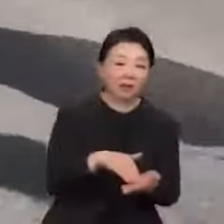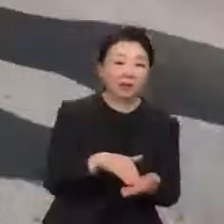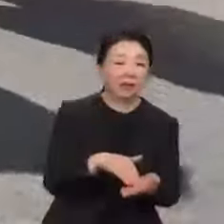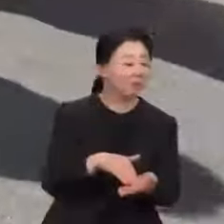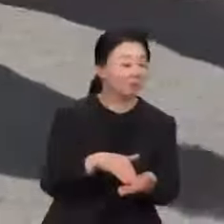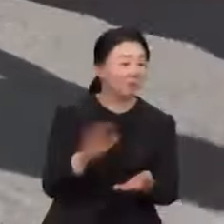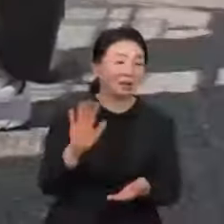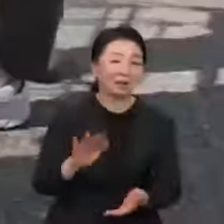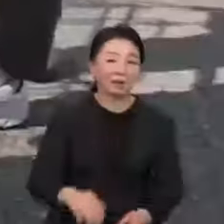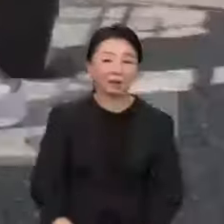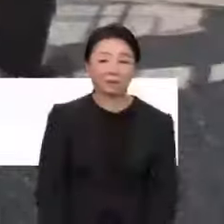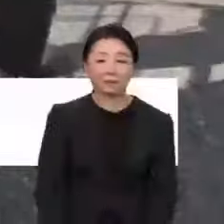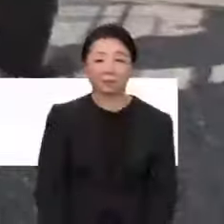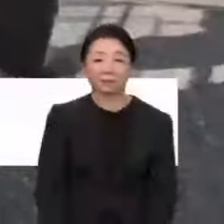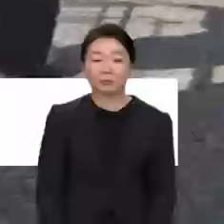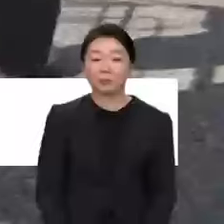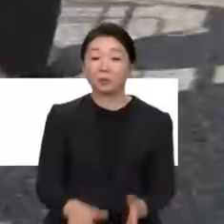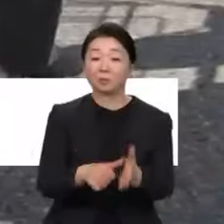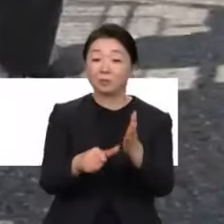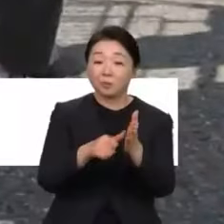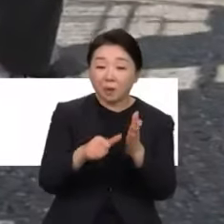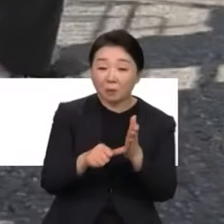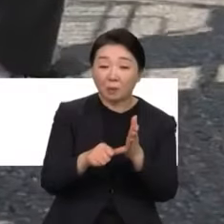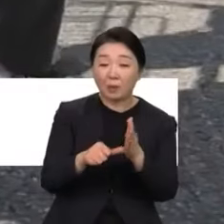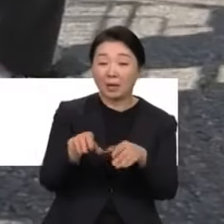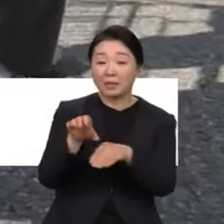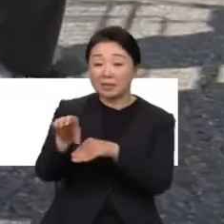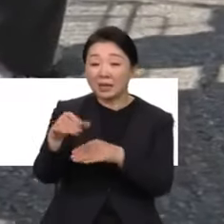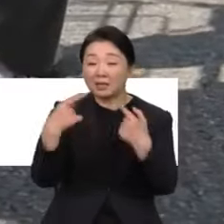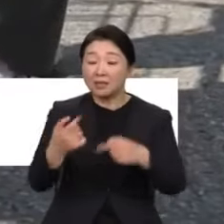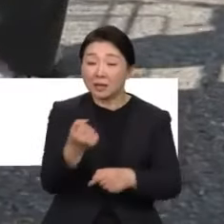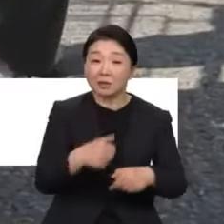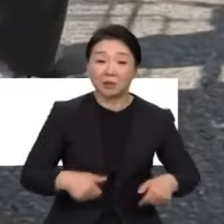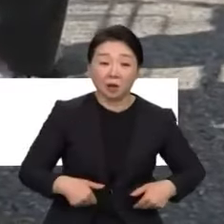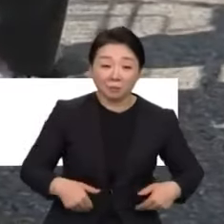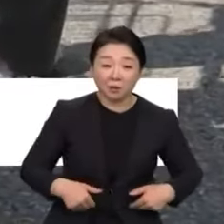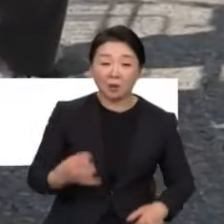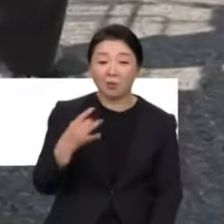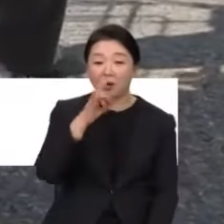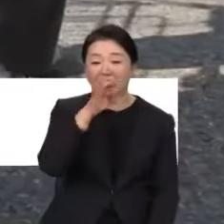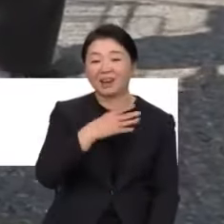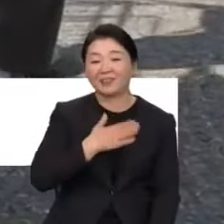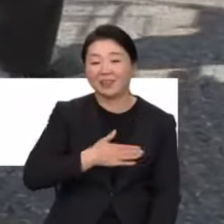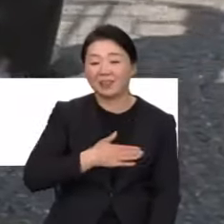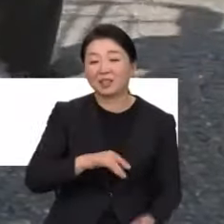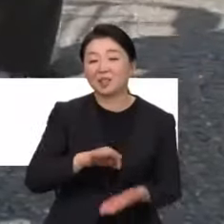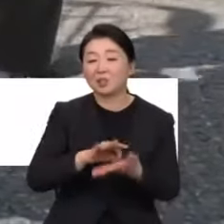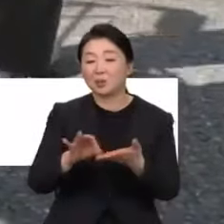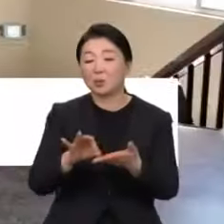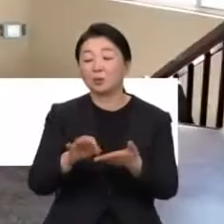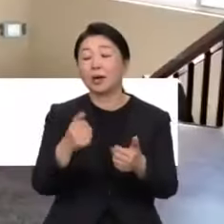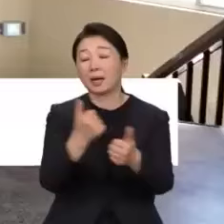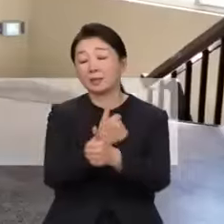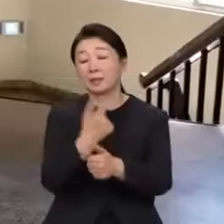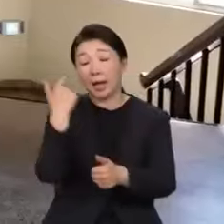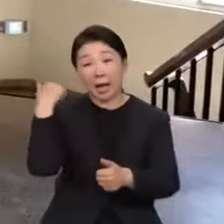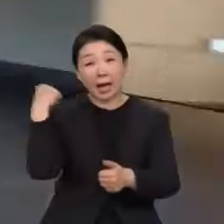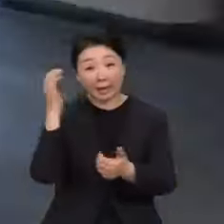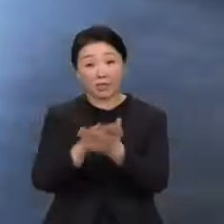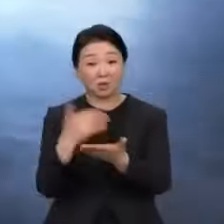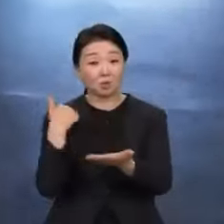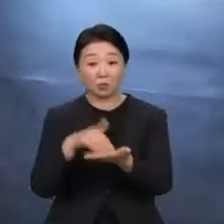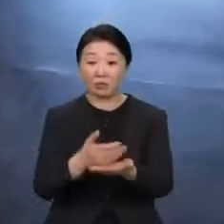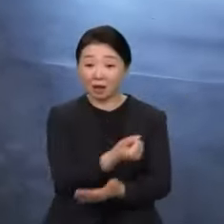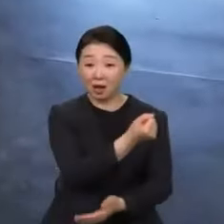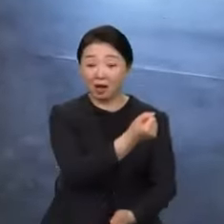않습니다. 잠벌레는 차를 늘 가져가야 되거든요. 원래는 안 되는데 쬐끄서 아저씨가 수거해가. 이렇게